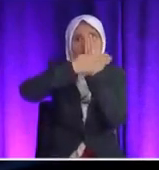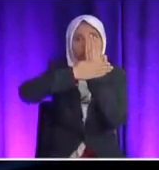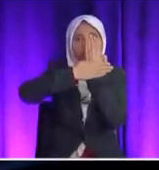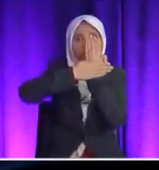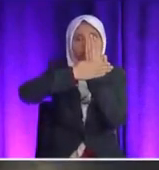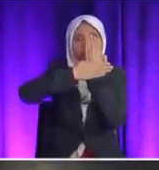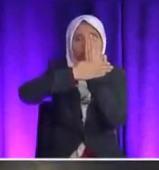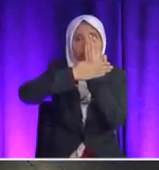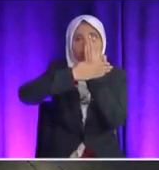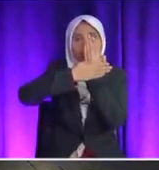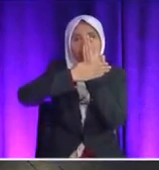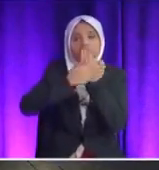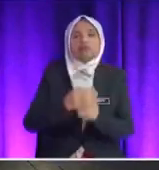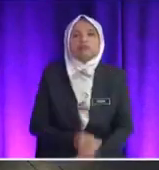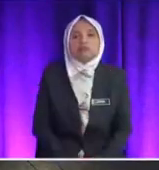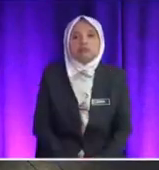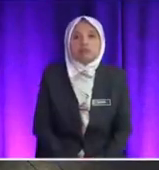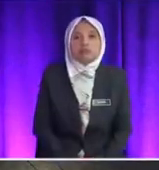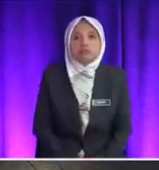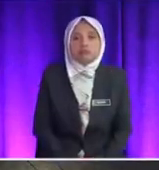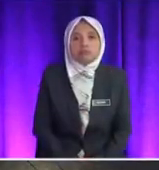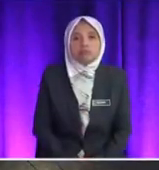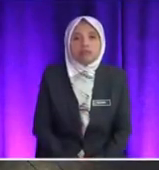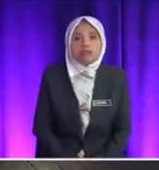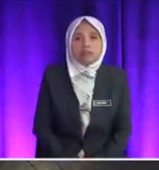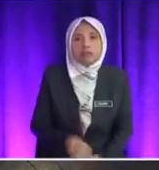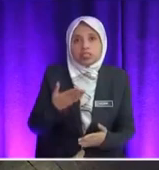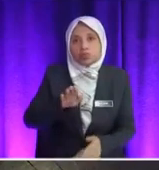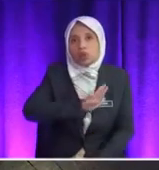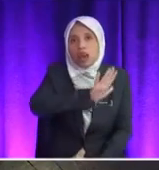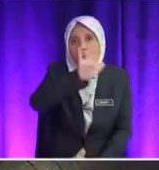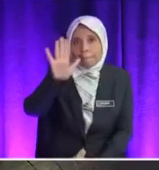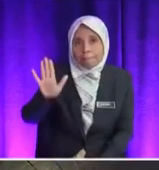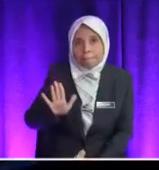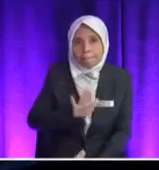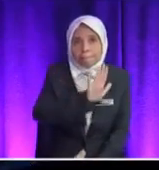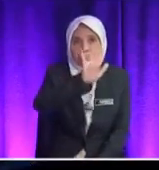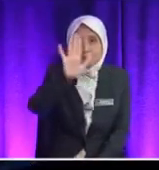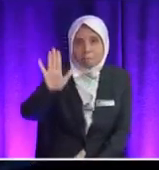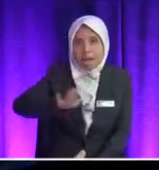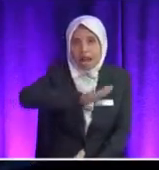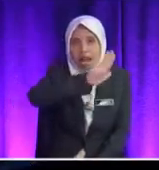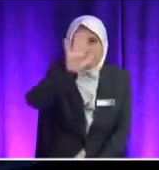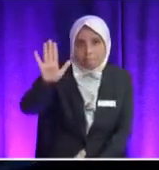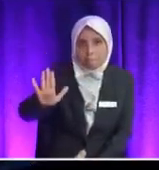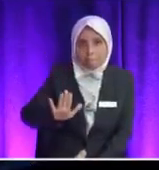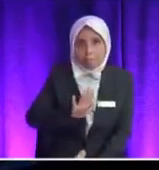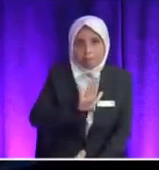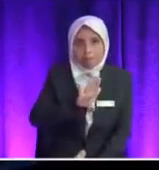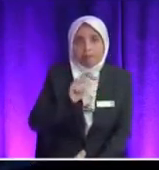bawah make dengan itu terkena gelap ah Oke